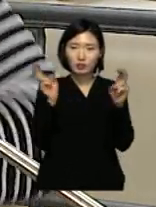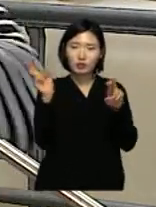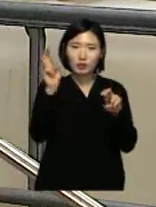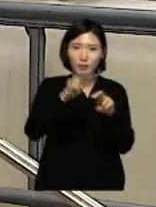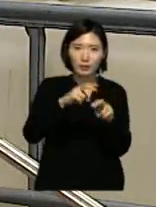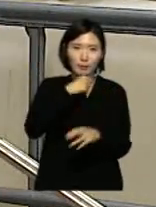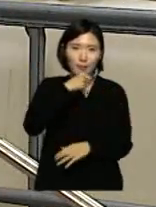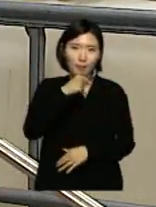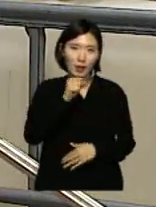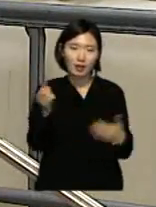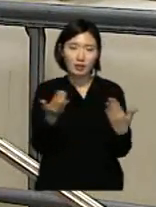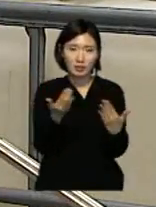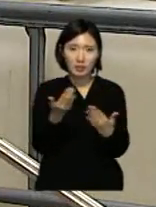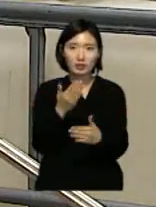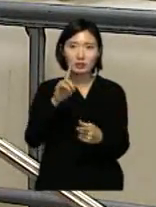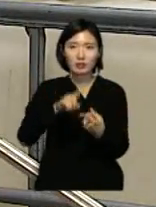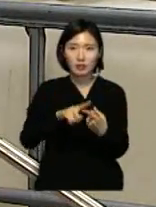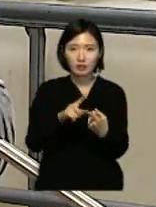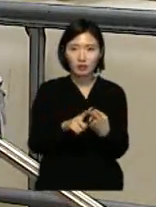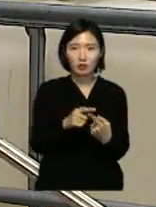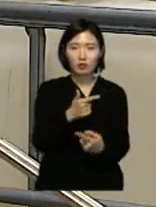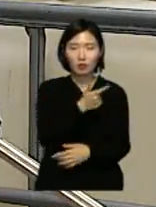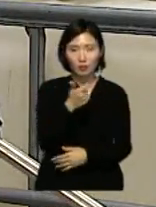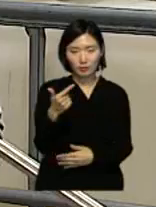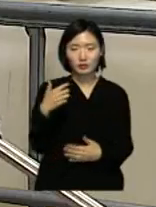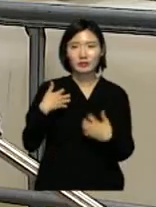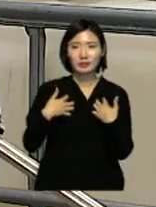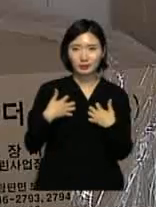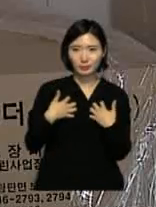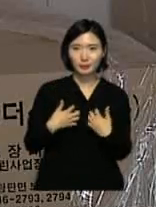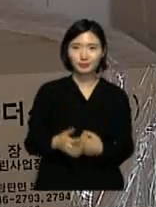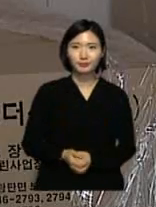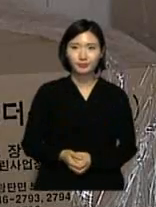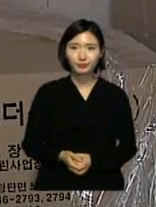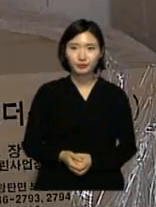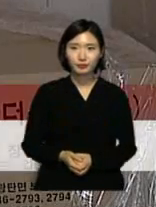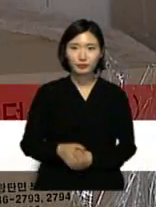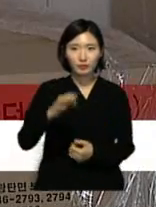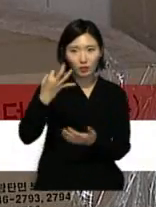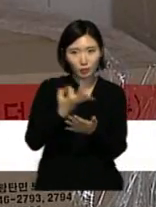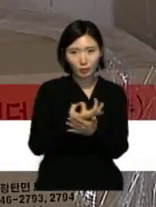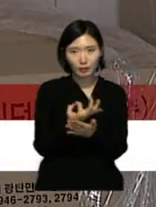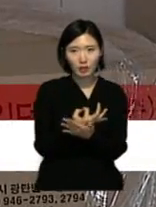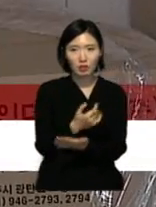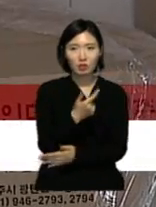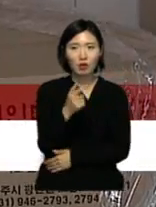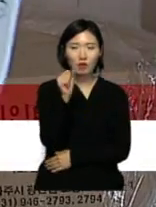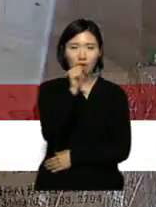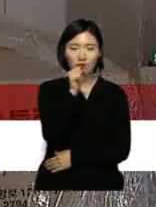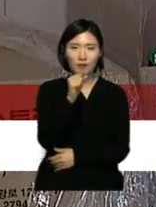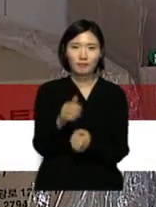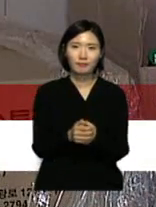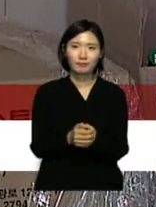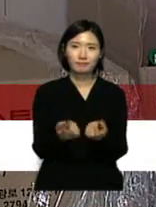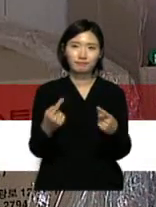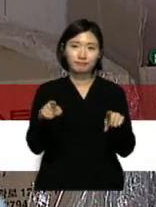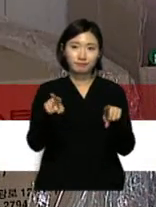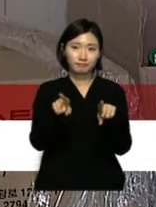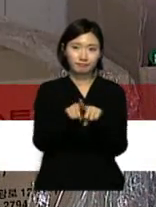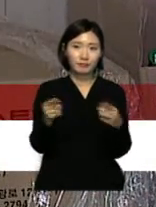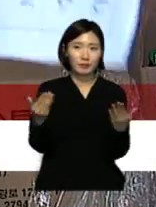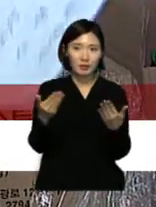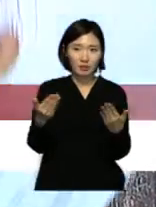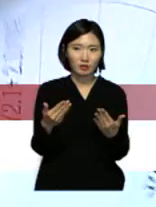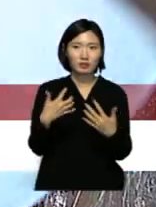통과해 일할 수 있다는 사실이 무엇보다 큰 기쁨입니다. 돈을 버니까 네,